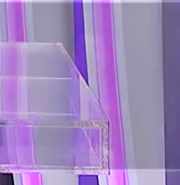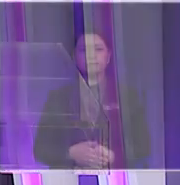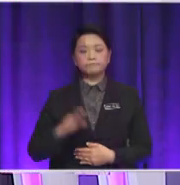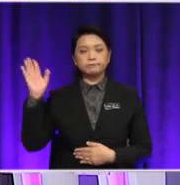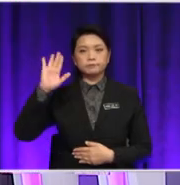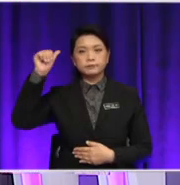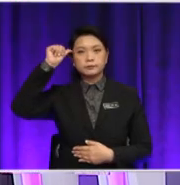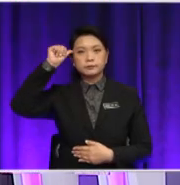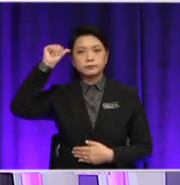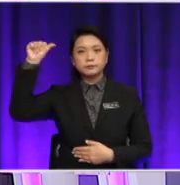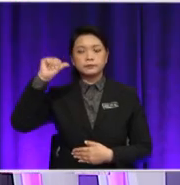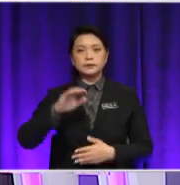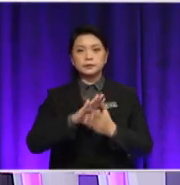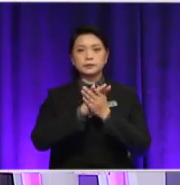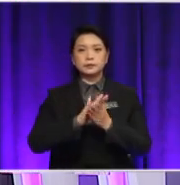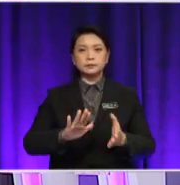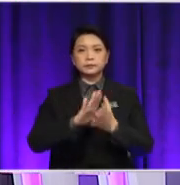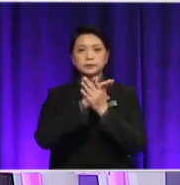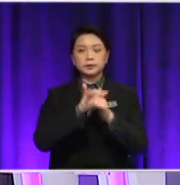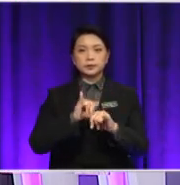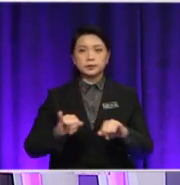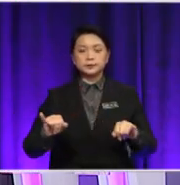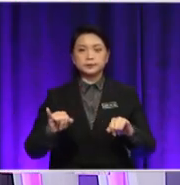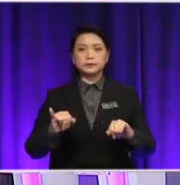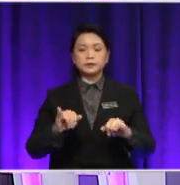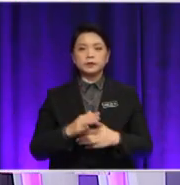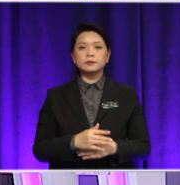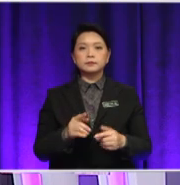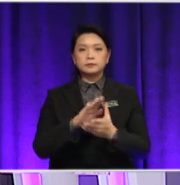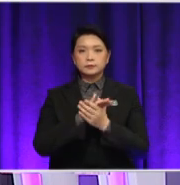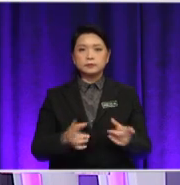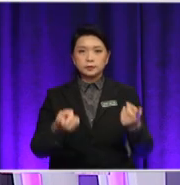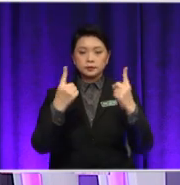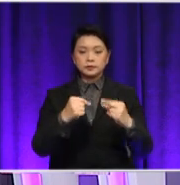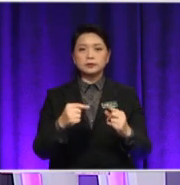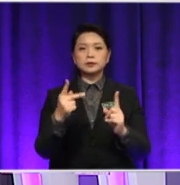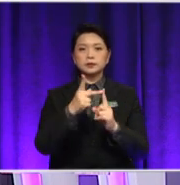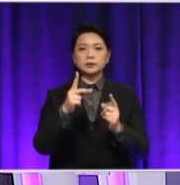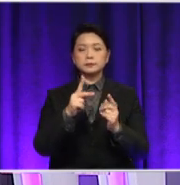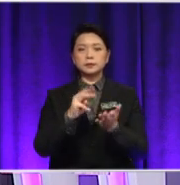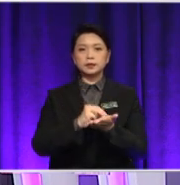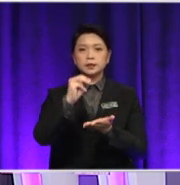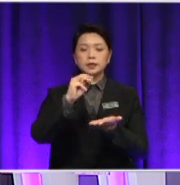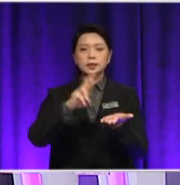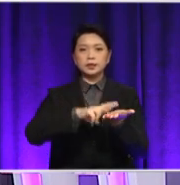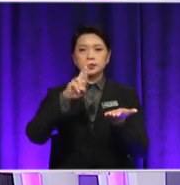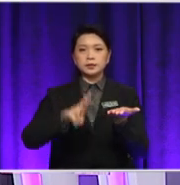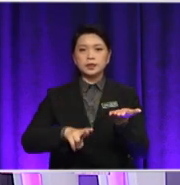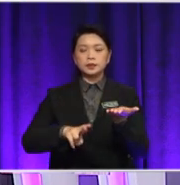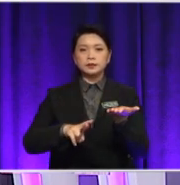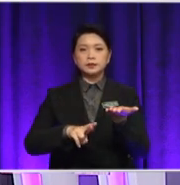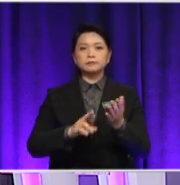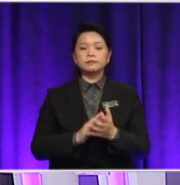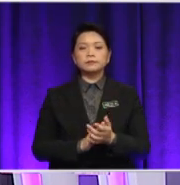Hai, assalamualaikum, salam sejahtera. Selamat datang ke Menengah Rendah bersama dengan saya, Akmal Nazri. Apa khabar semua?